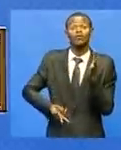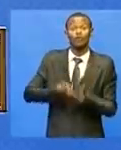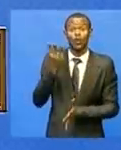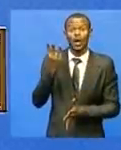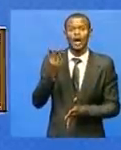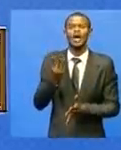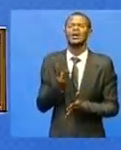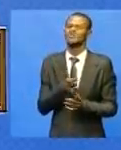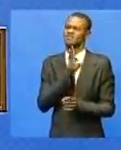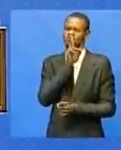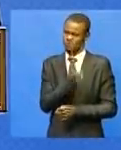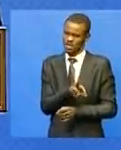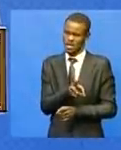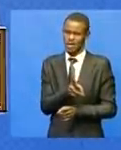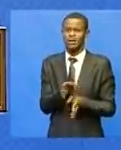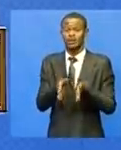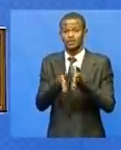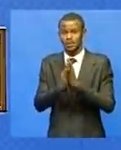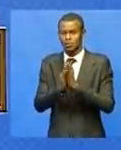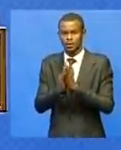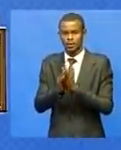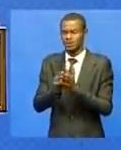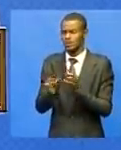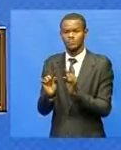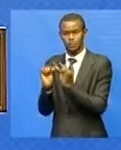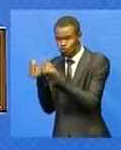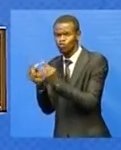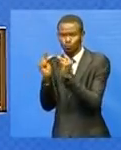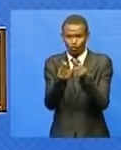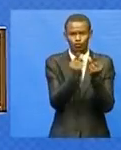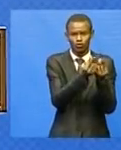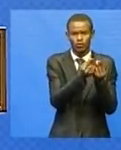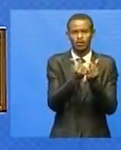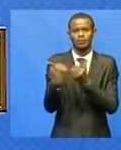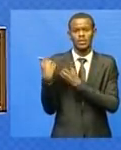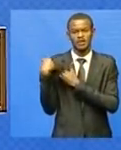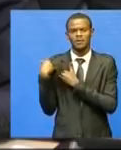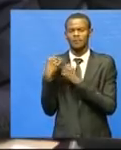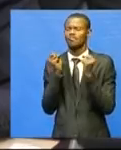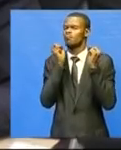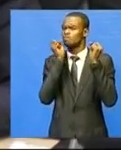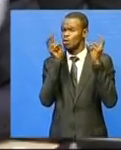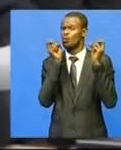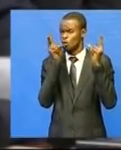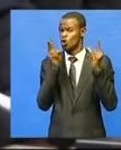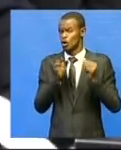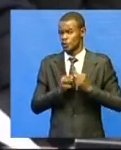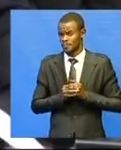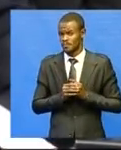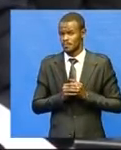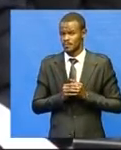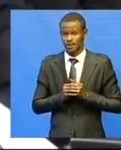impliqués dans la lutte contre la pandémie à renforcer la vigilance. Dans les jours qui viennent, le